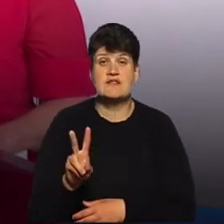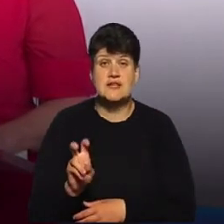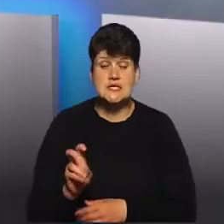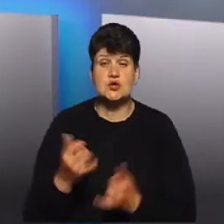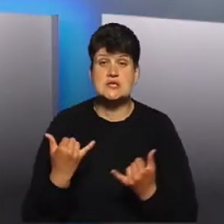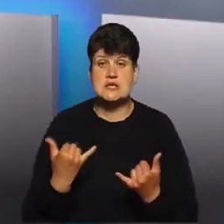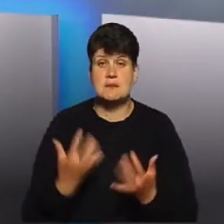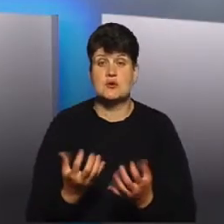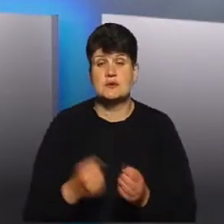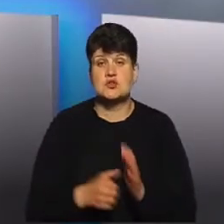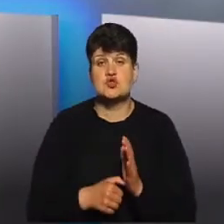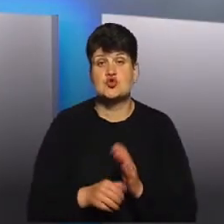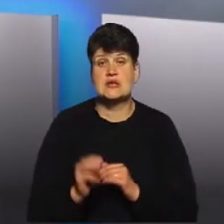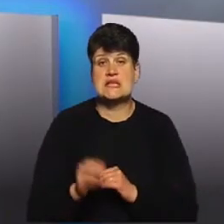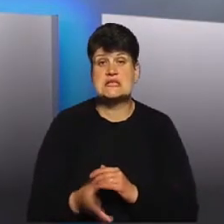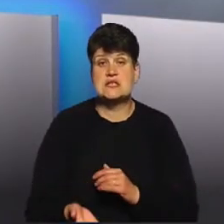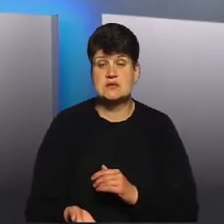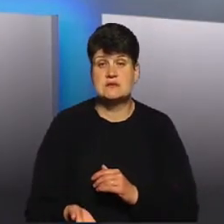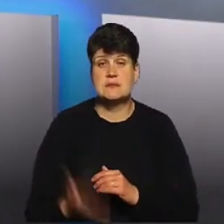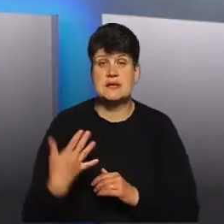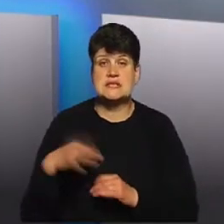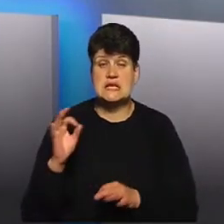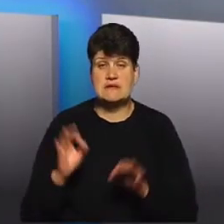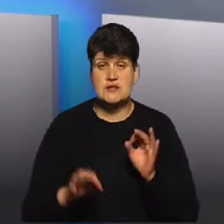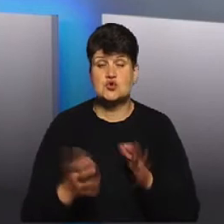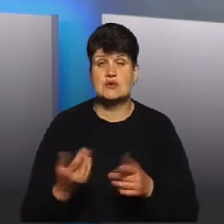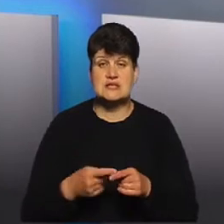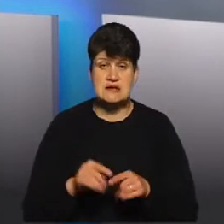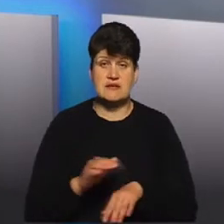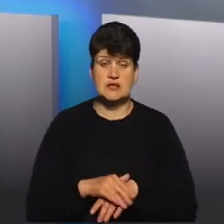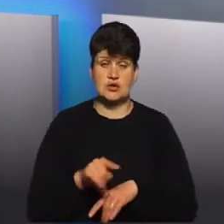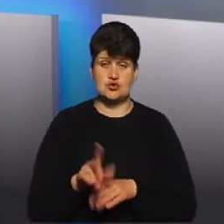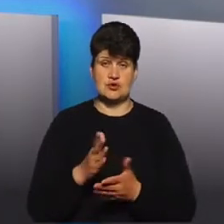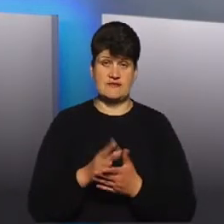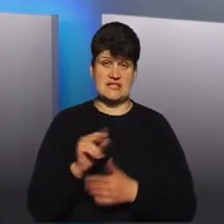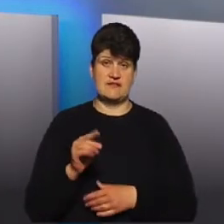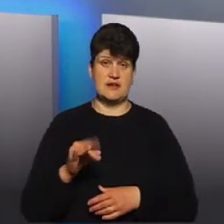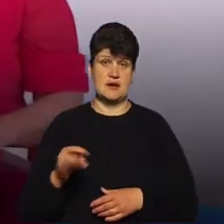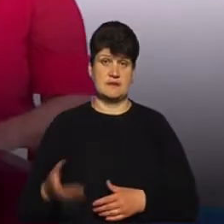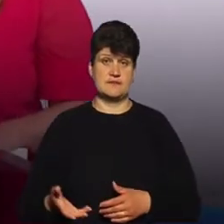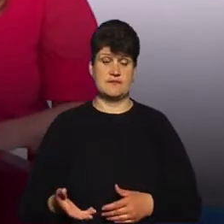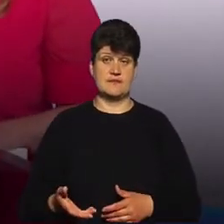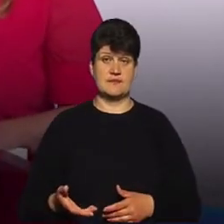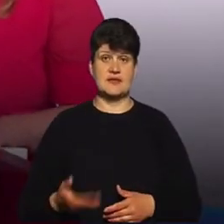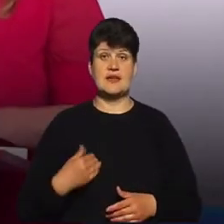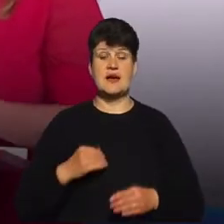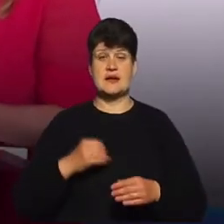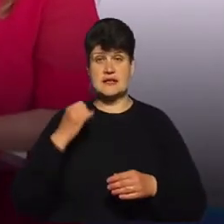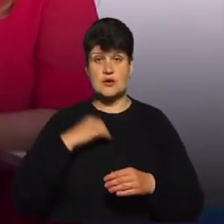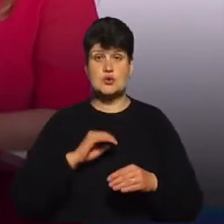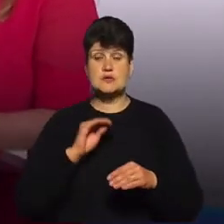тисяч. 50% – це фактично те, що ми маємо по цифрах. Я дякую за доповнення. Справа в тому, що